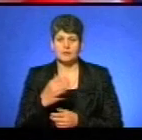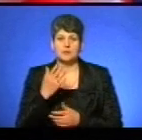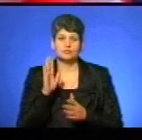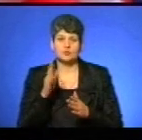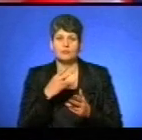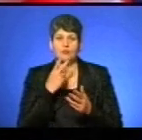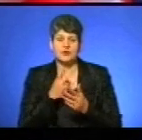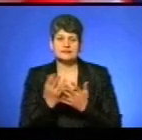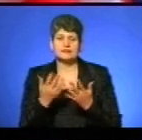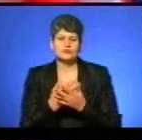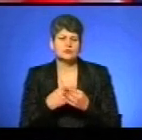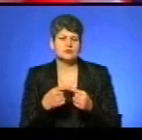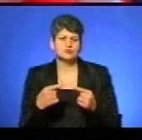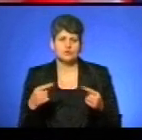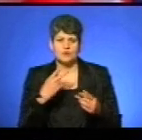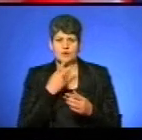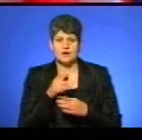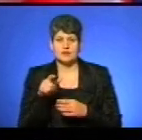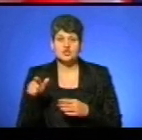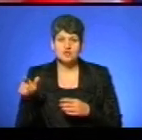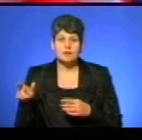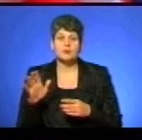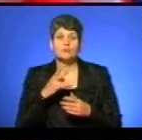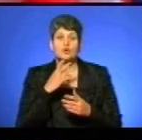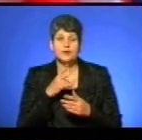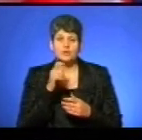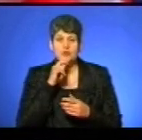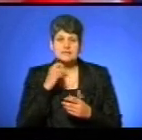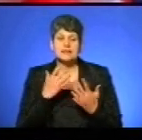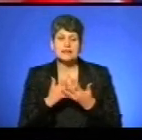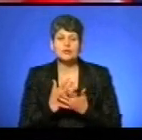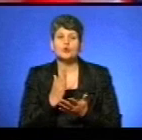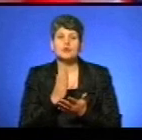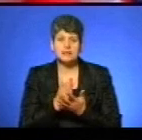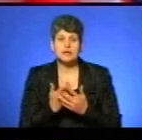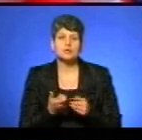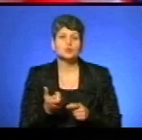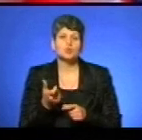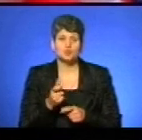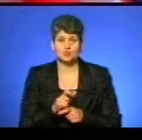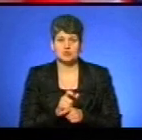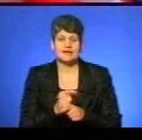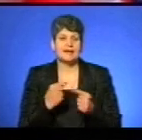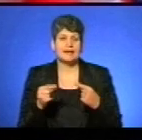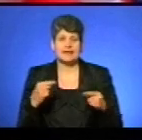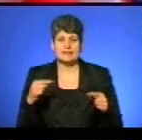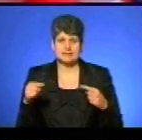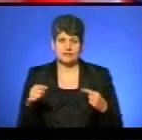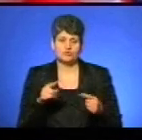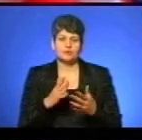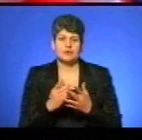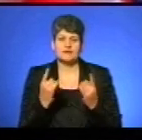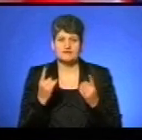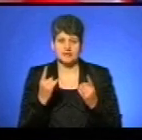будь-який смак, для будь-якого глядача ми показуємо, що українське кіно є дуже різне, воно має